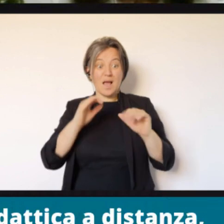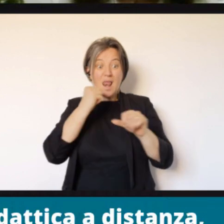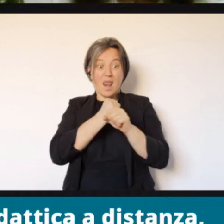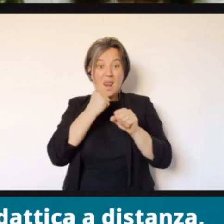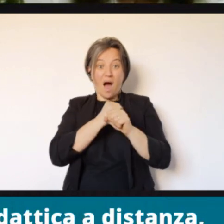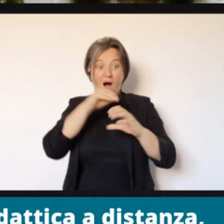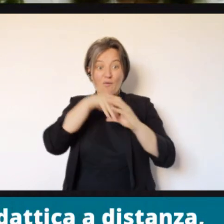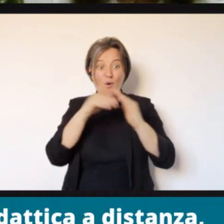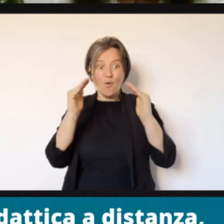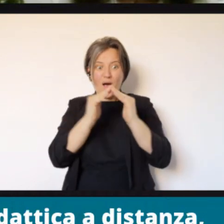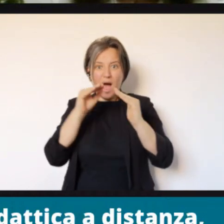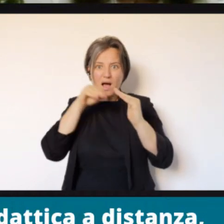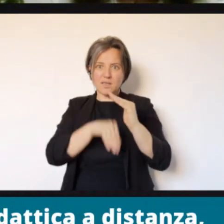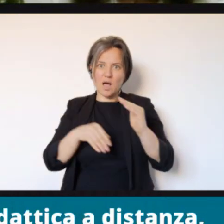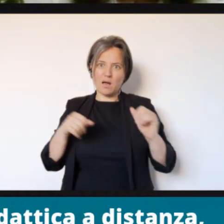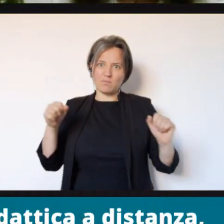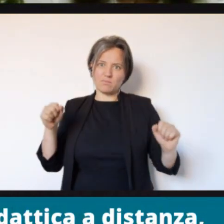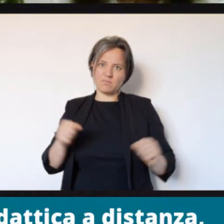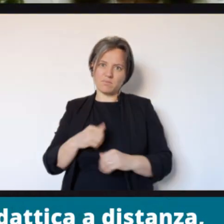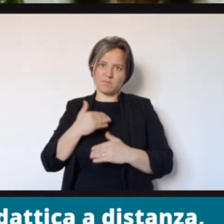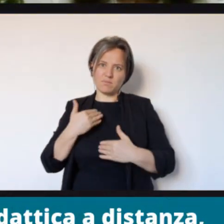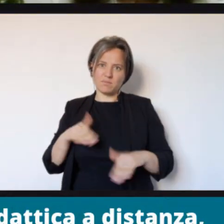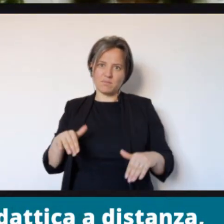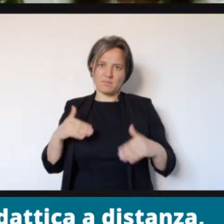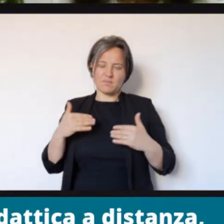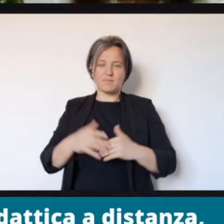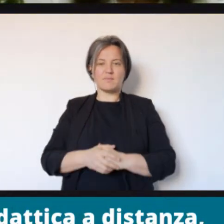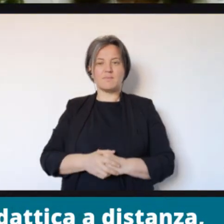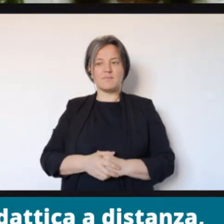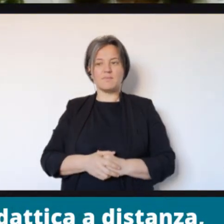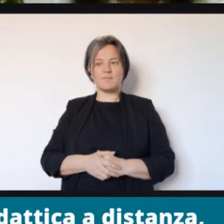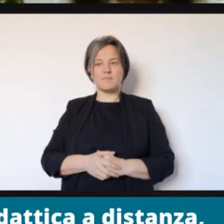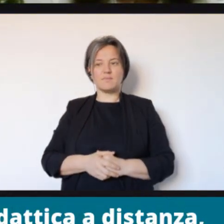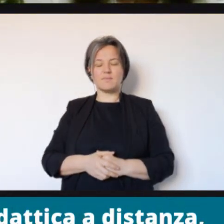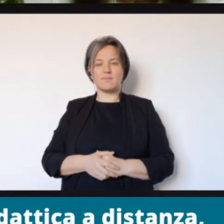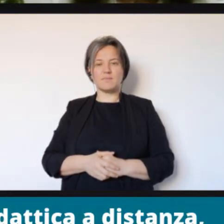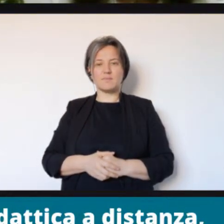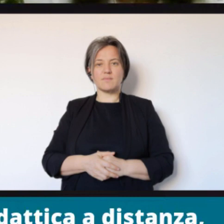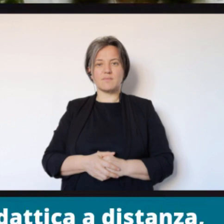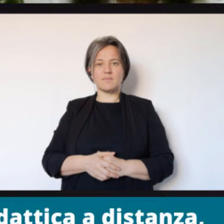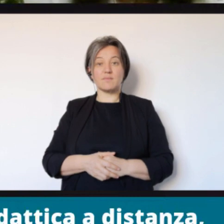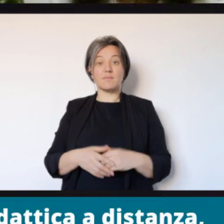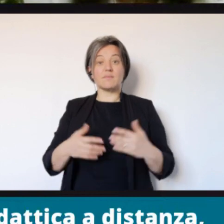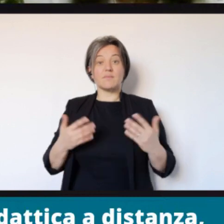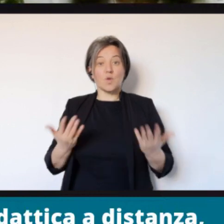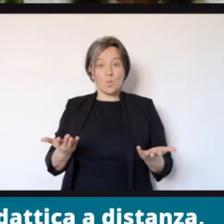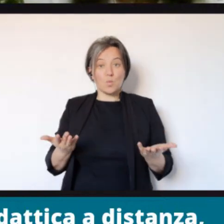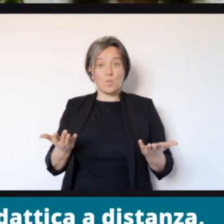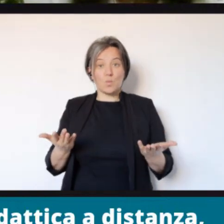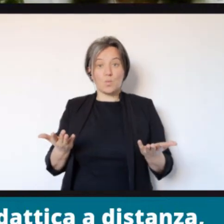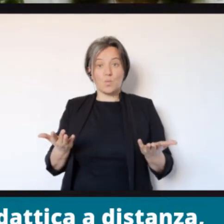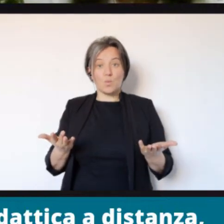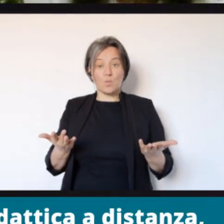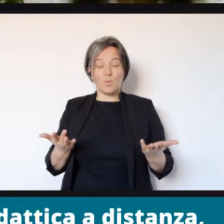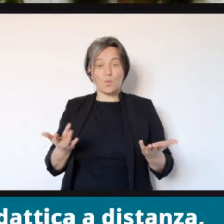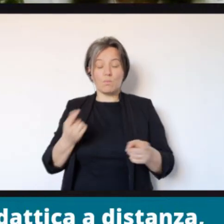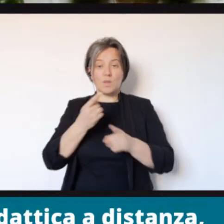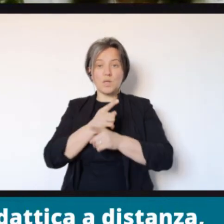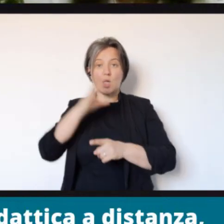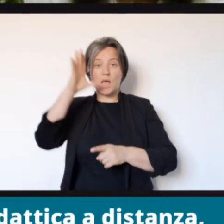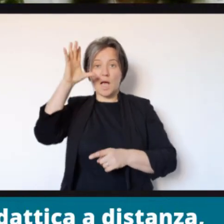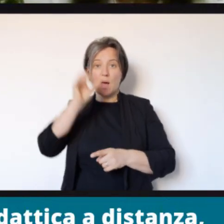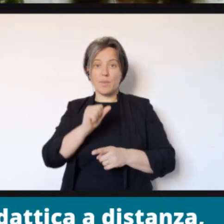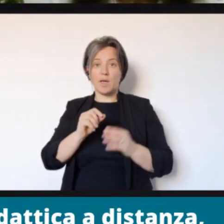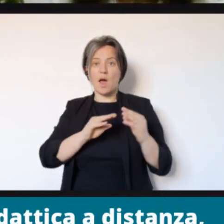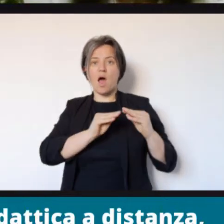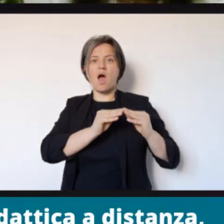vita domestica e del tempo del resto della vita. Quindi